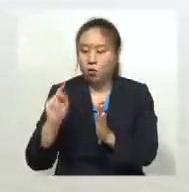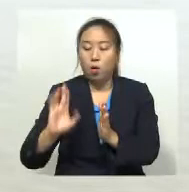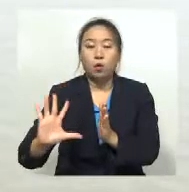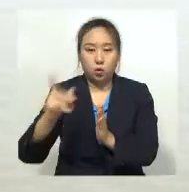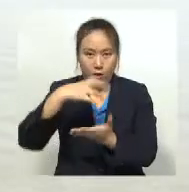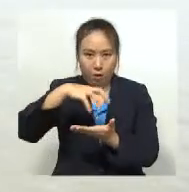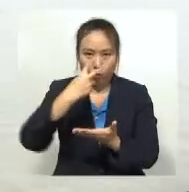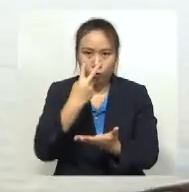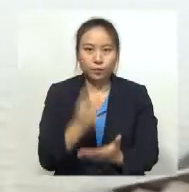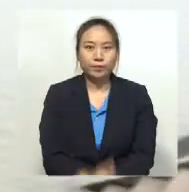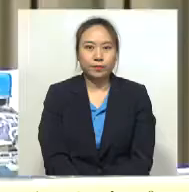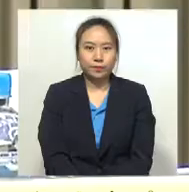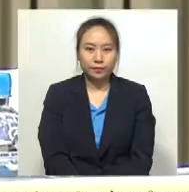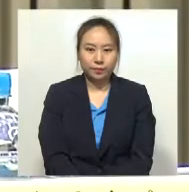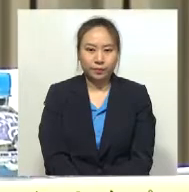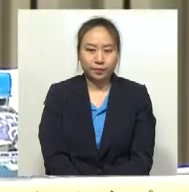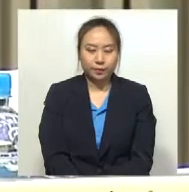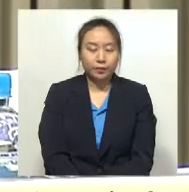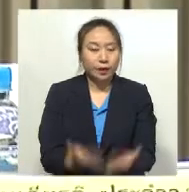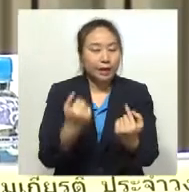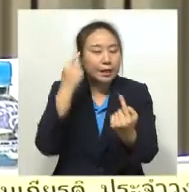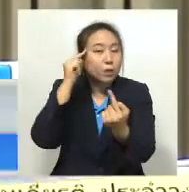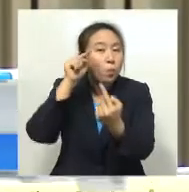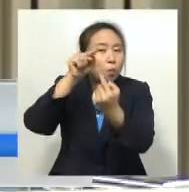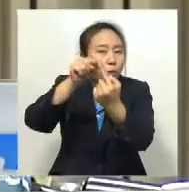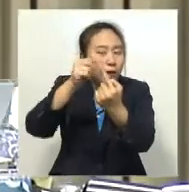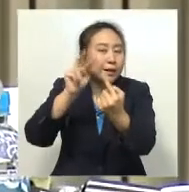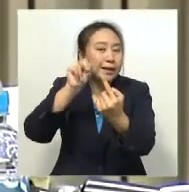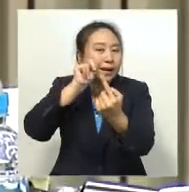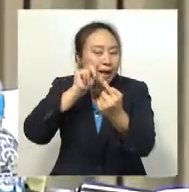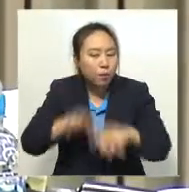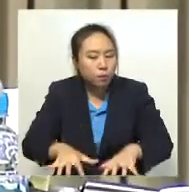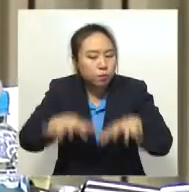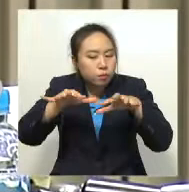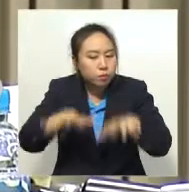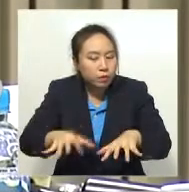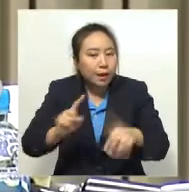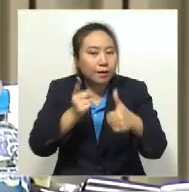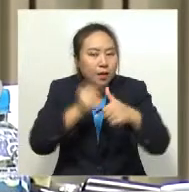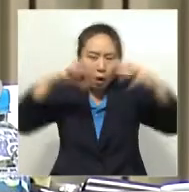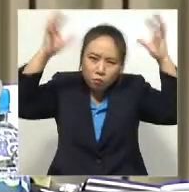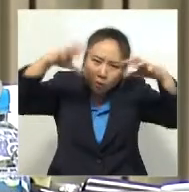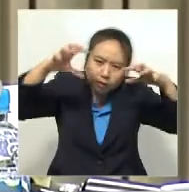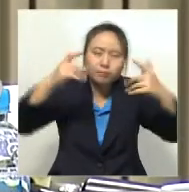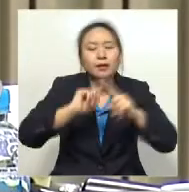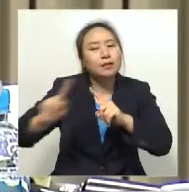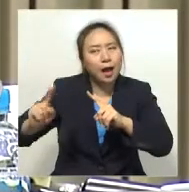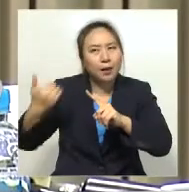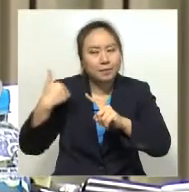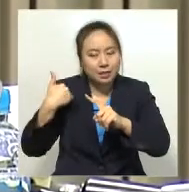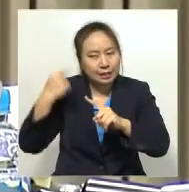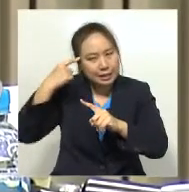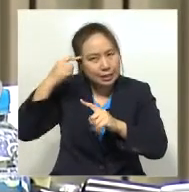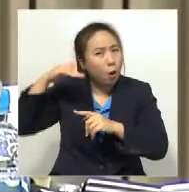กันค่ะ การคาดการณ์สถานการณ์น้ำไม่ว่าจะเป็นน้ำฟ้าน้ำฝนต่างๆเนี่ยมีการคาดการณ์ค่อน